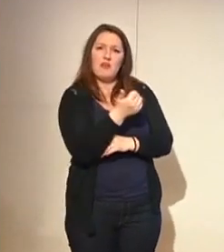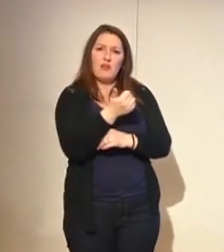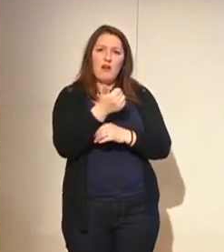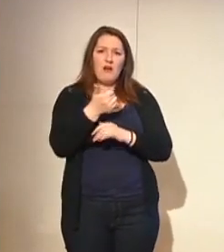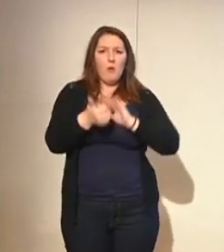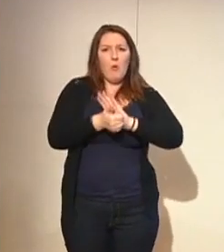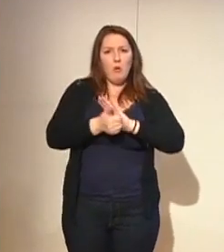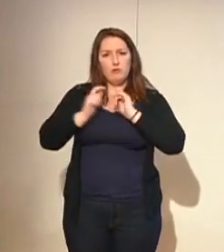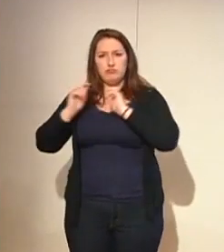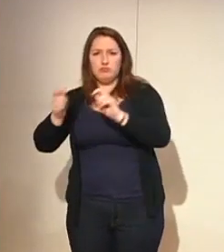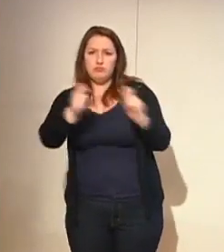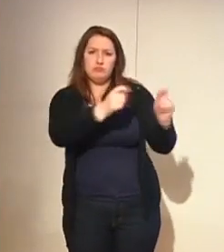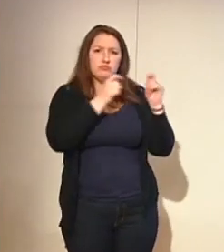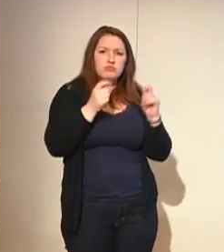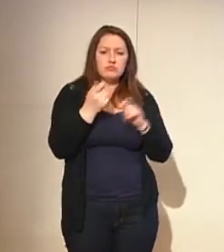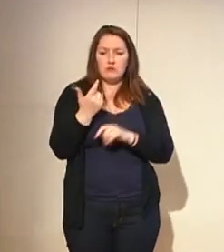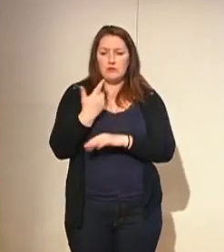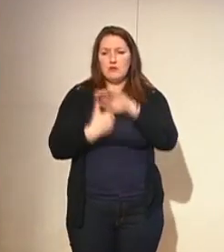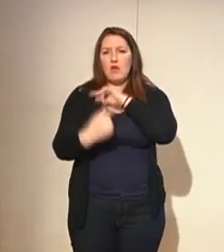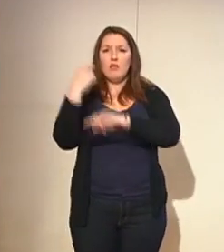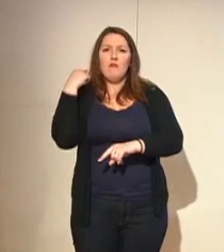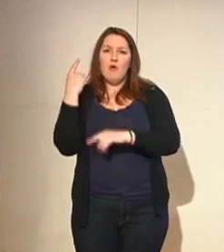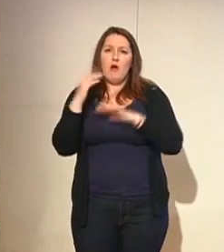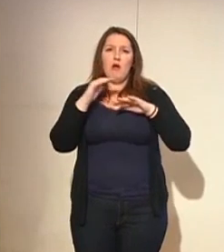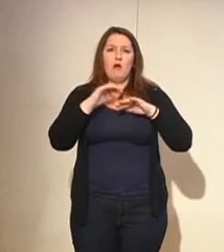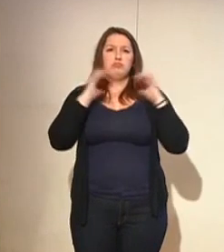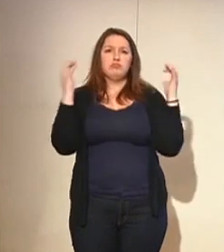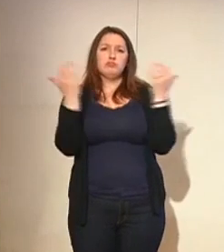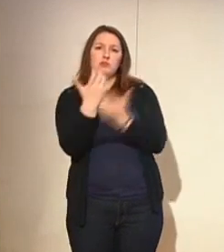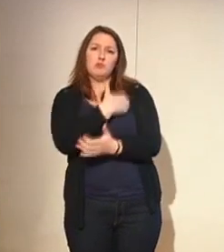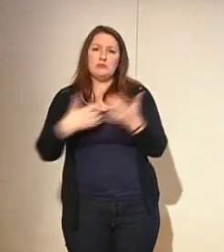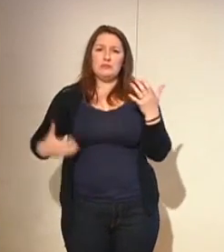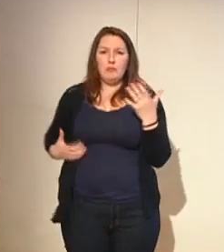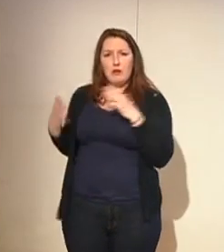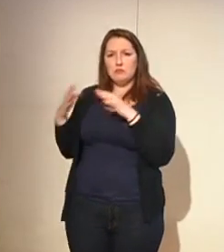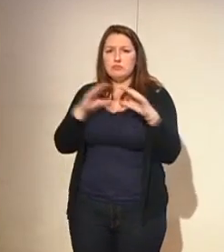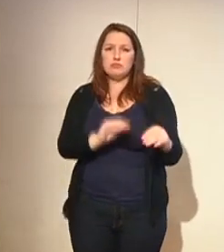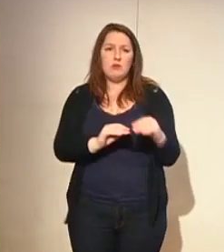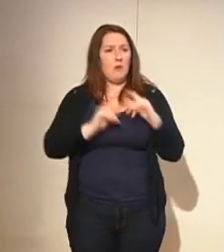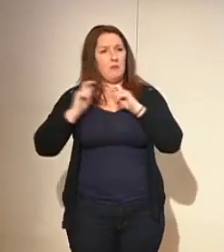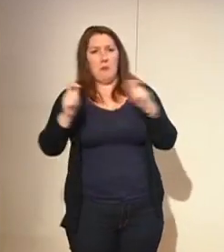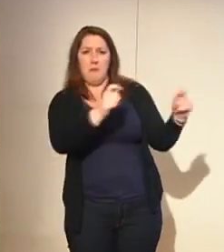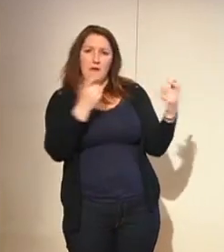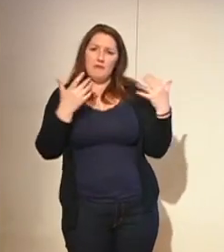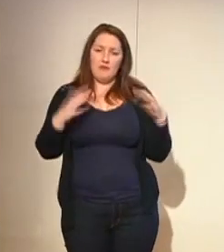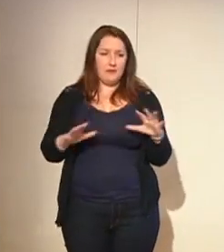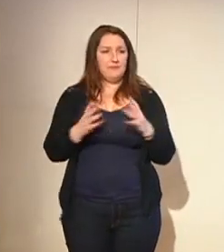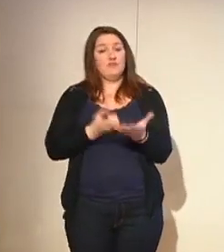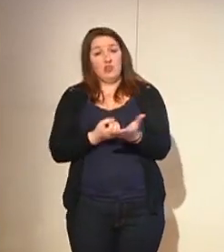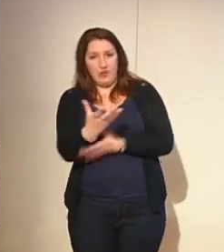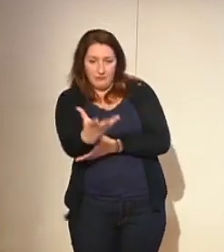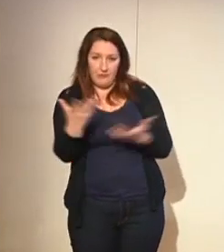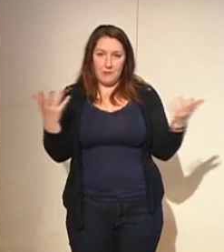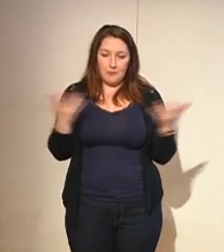précision de délégation suite au conseil municipal d'installation donc pour vous préciser que sur la répartition